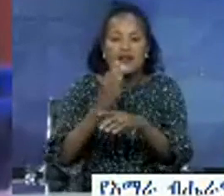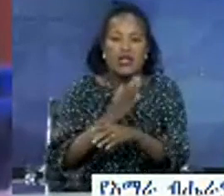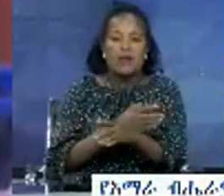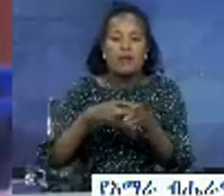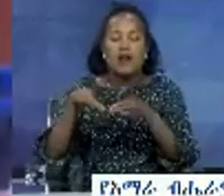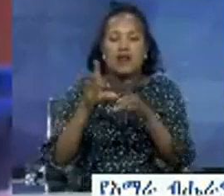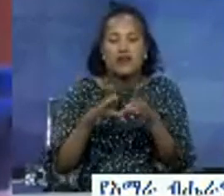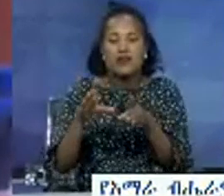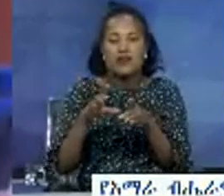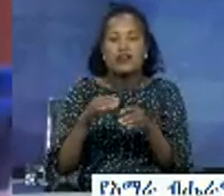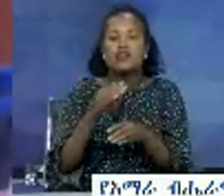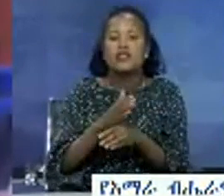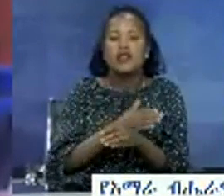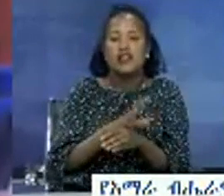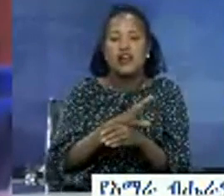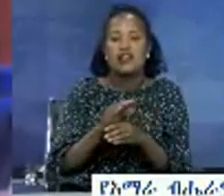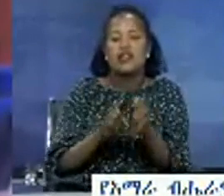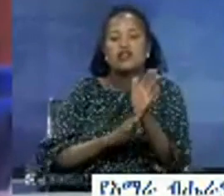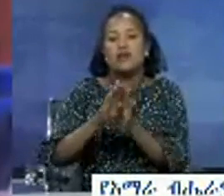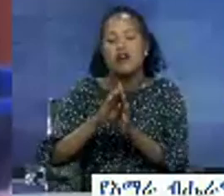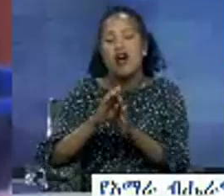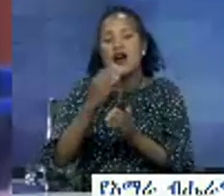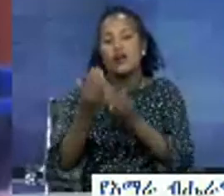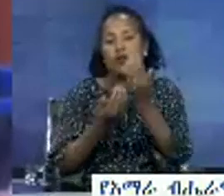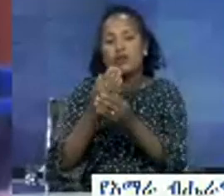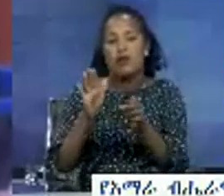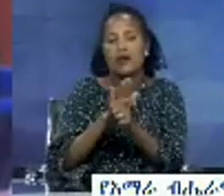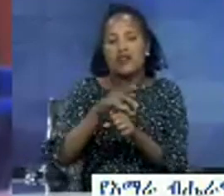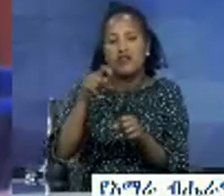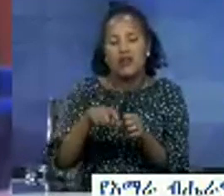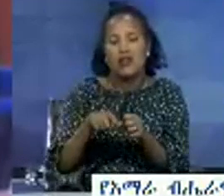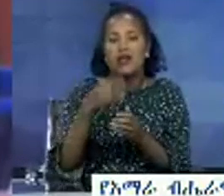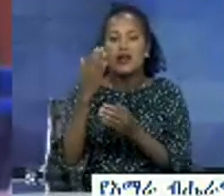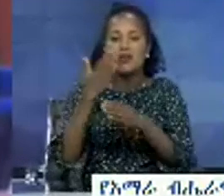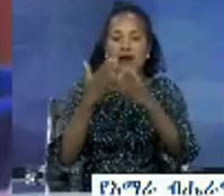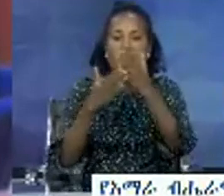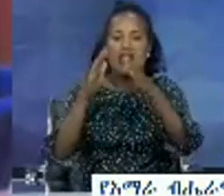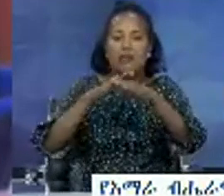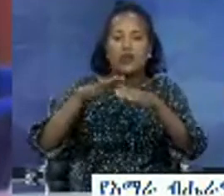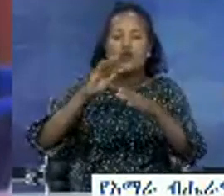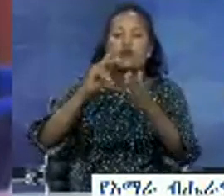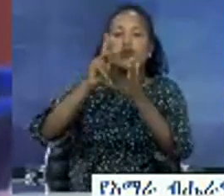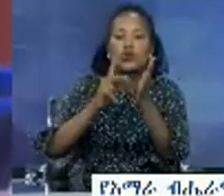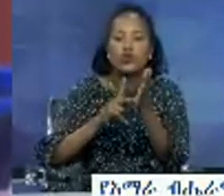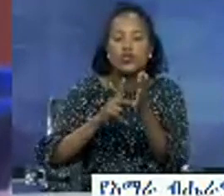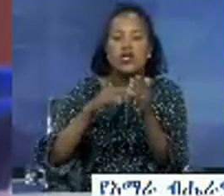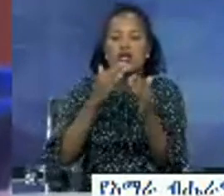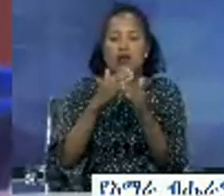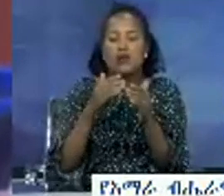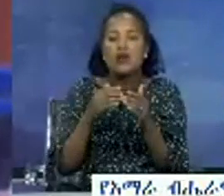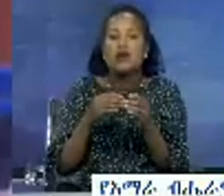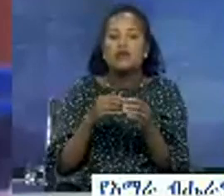በማድረግ ለተሻለና ለተራዘመ አገልግሎት ማብቃት ያስፈልጋል። በግንባታ ላይ የሚገኙትን ፕሮጀክቶች ደግሞ